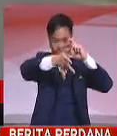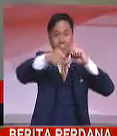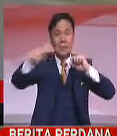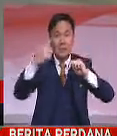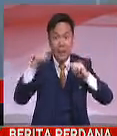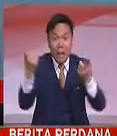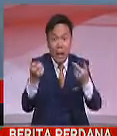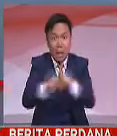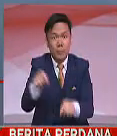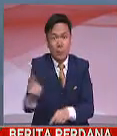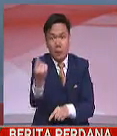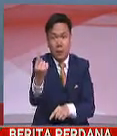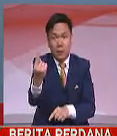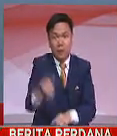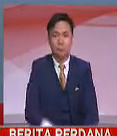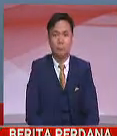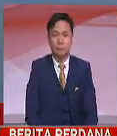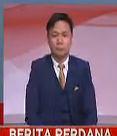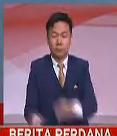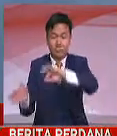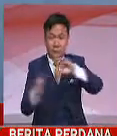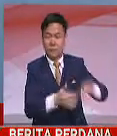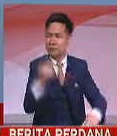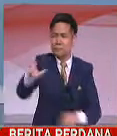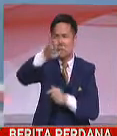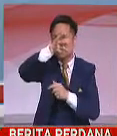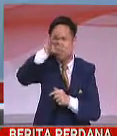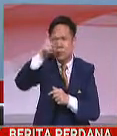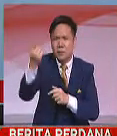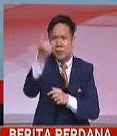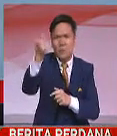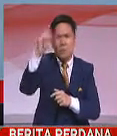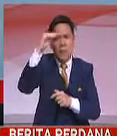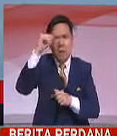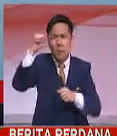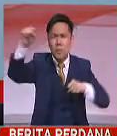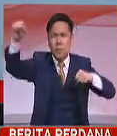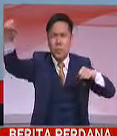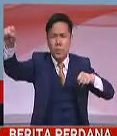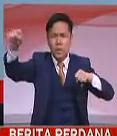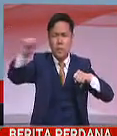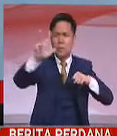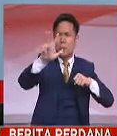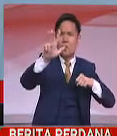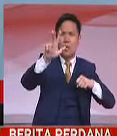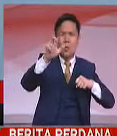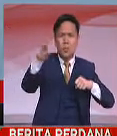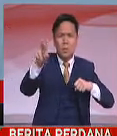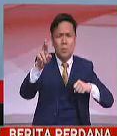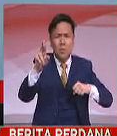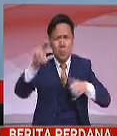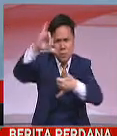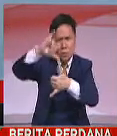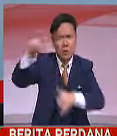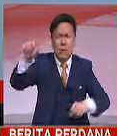tempat kejadian. Satu rakaman aneh yang menunjukkan seorang lelaki terbang pada ketinggian 3,000 kaki di udara telah